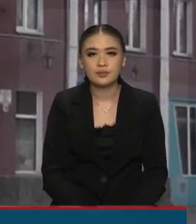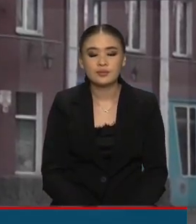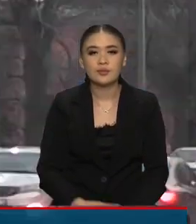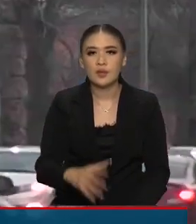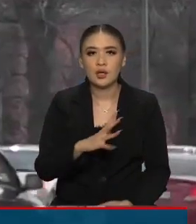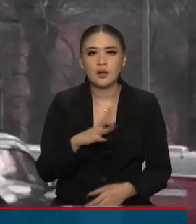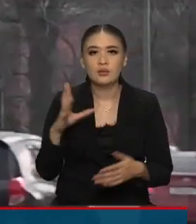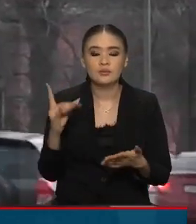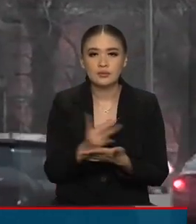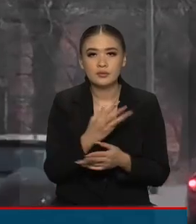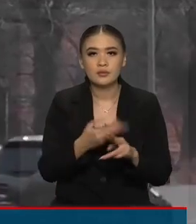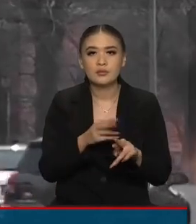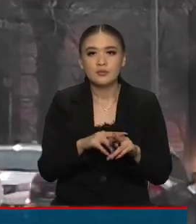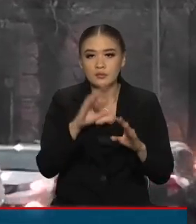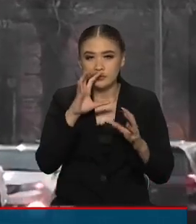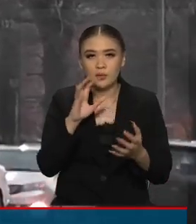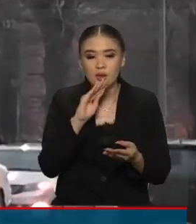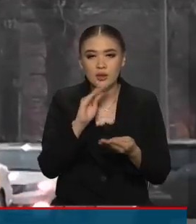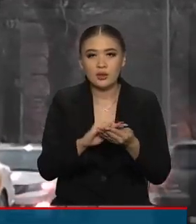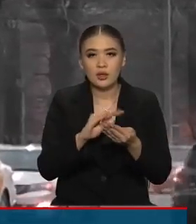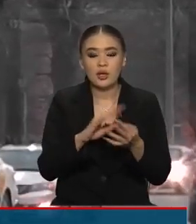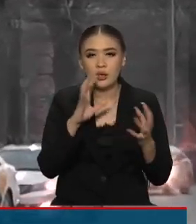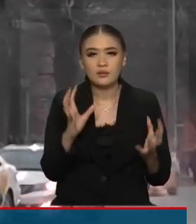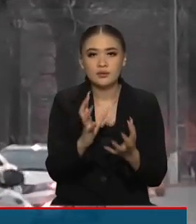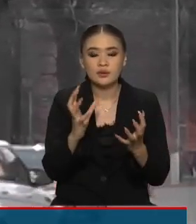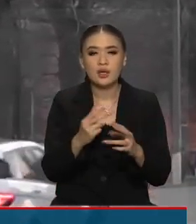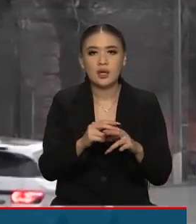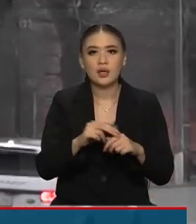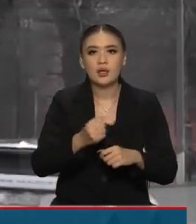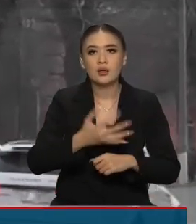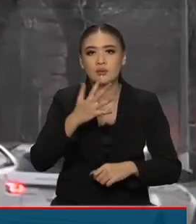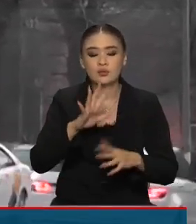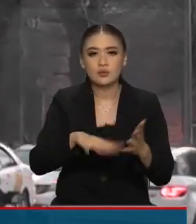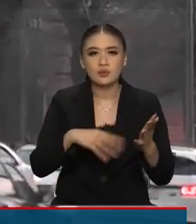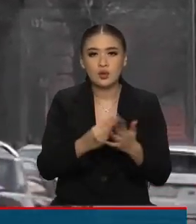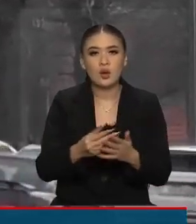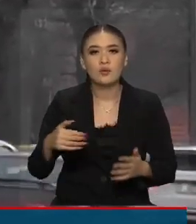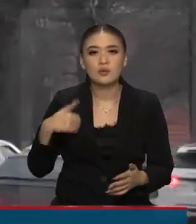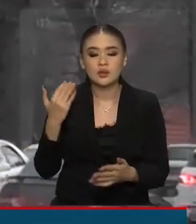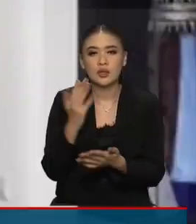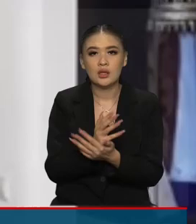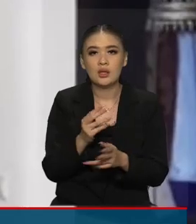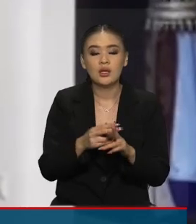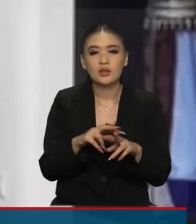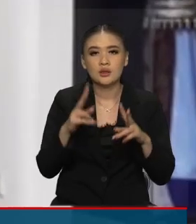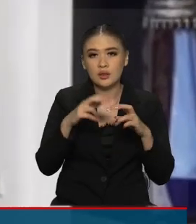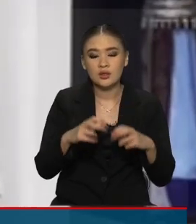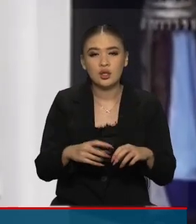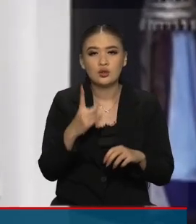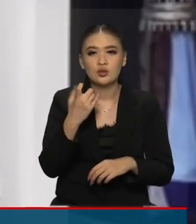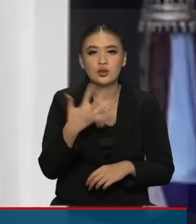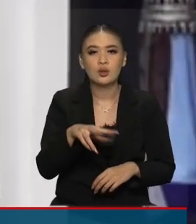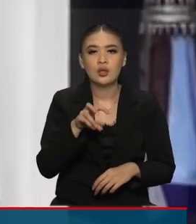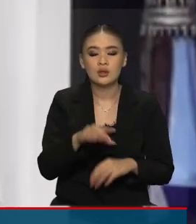Мұнараның алғашқы сәулеті қаз қалпында сақталған. Оған жапсарлас салынған ғимарат әлі күнге дейін қолданыста. Деректерге сүйенсек, осыдан 150